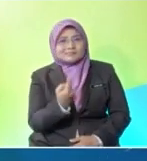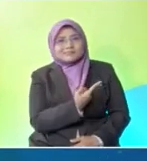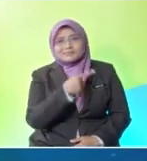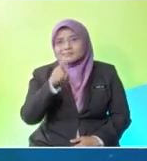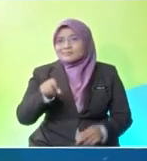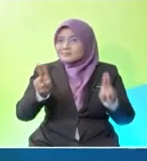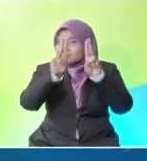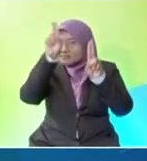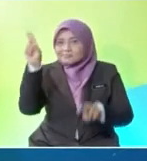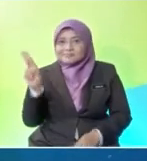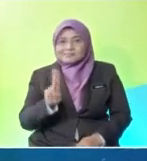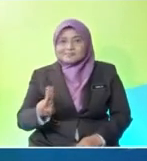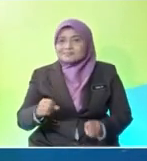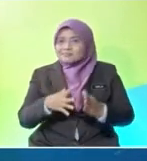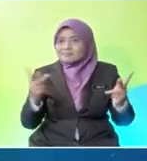betul